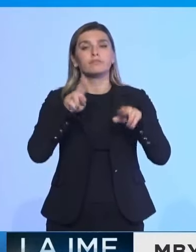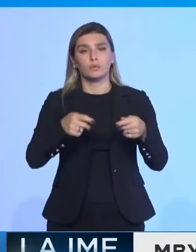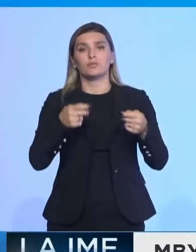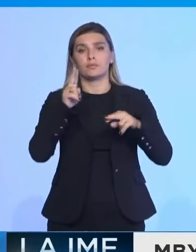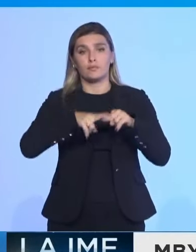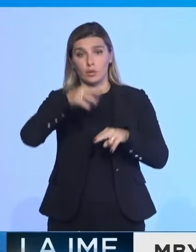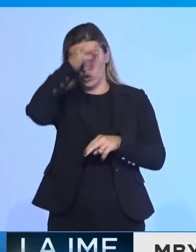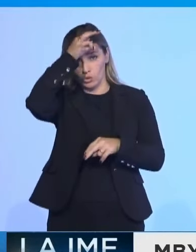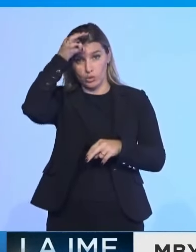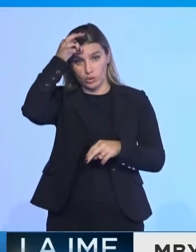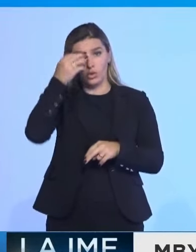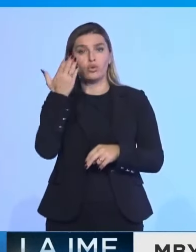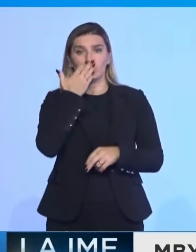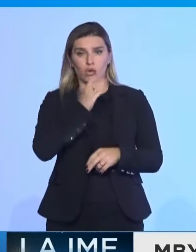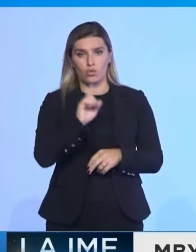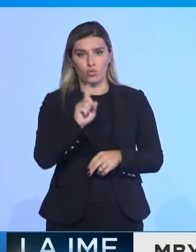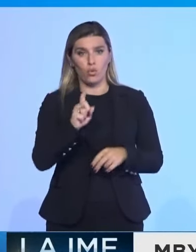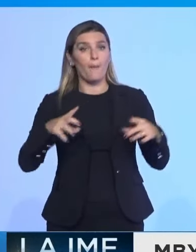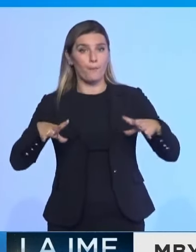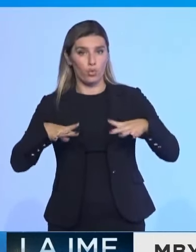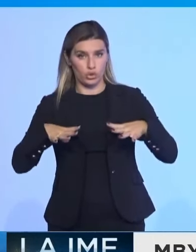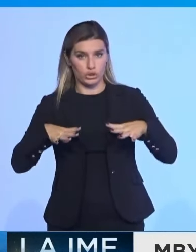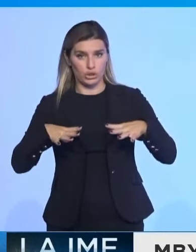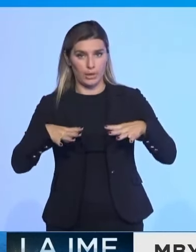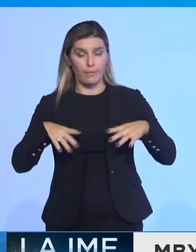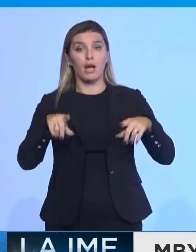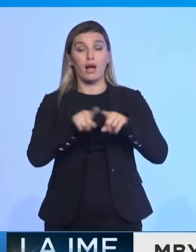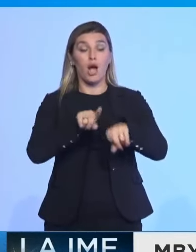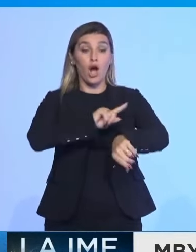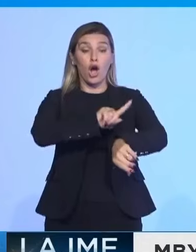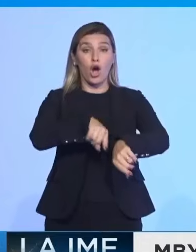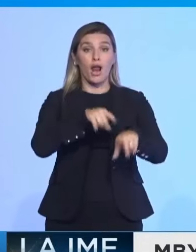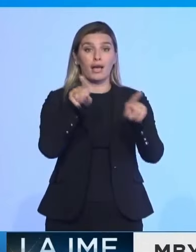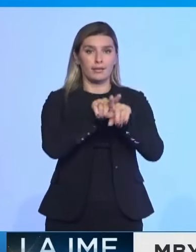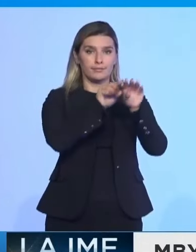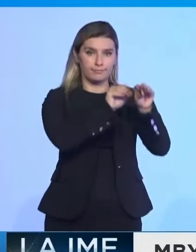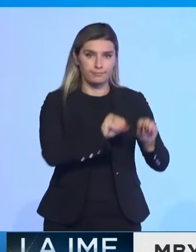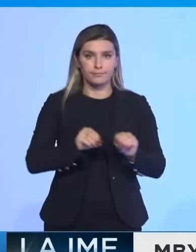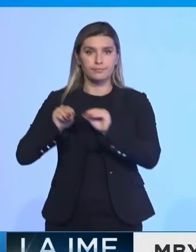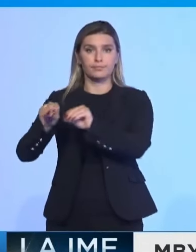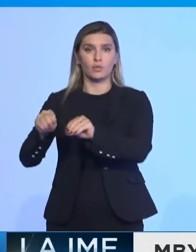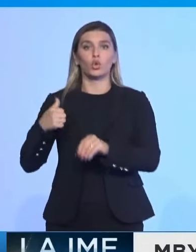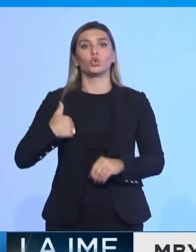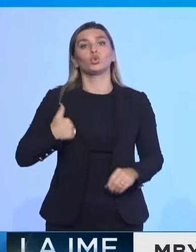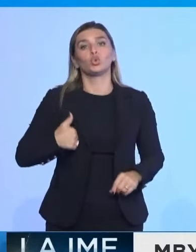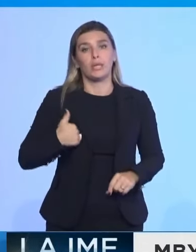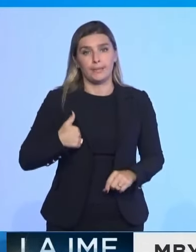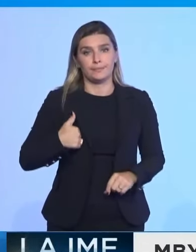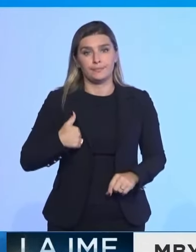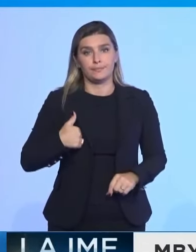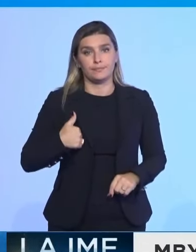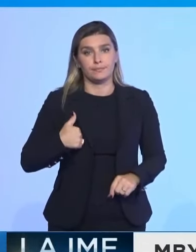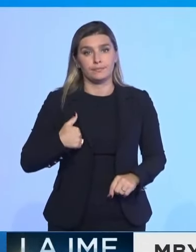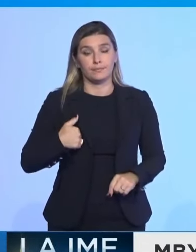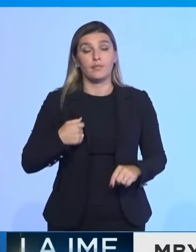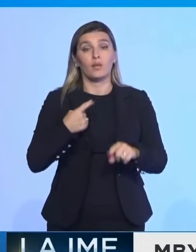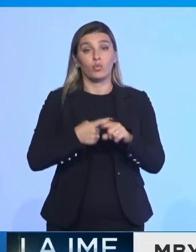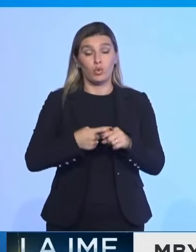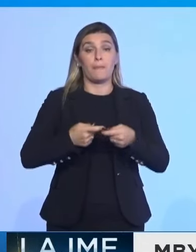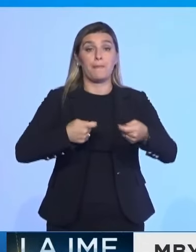hënë të pushojmë, ndërsa këtë ditë me orarin e një ta zavendësojmë ditën e shtunë. Ndërsa për këto dy ditë